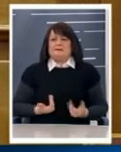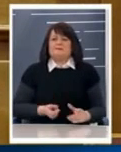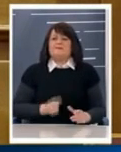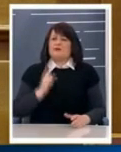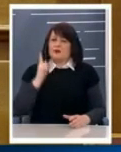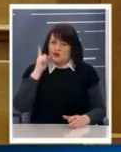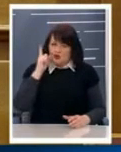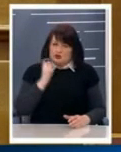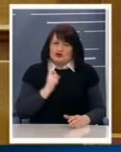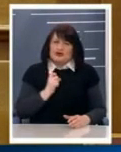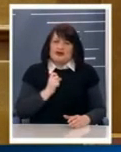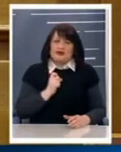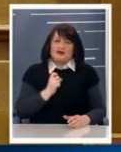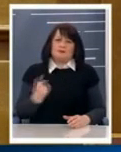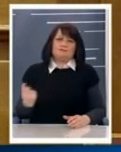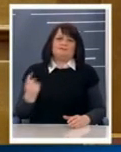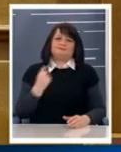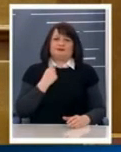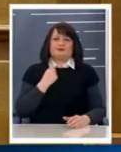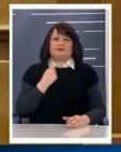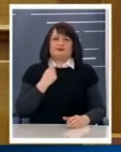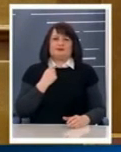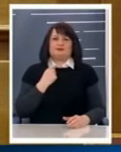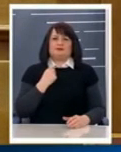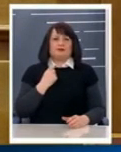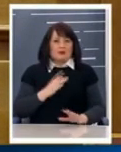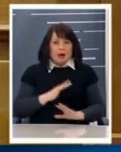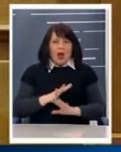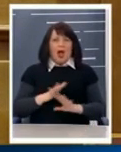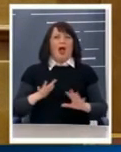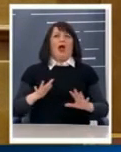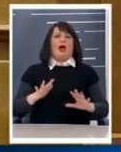σαν να έχετε χάσει την επαφή σας με τη γη.